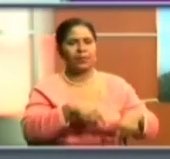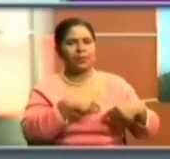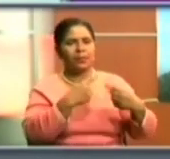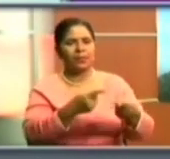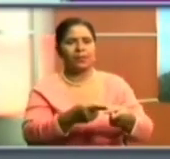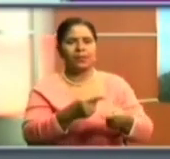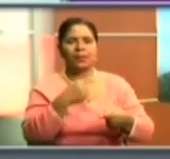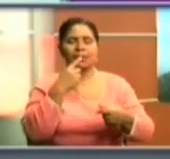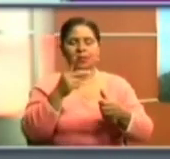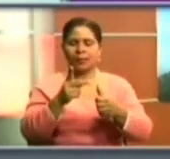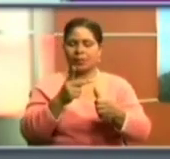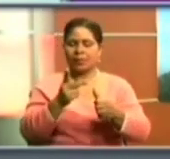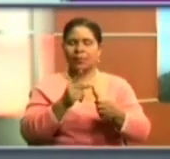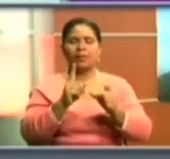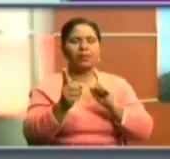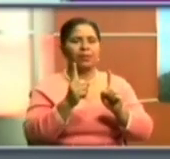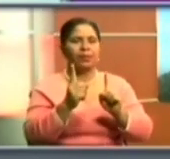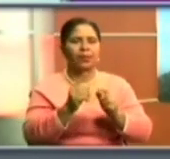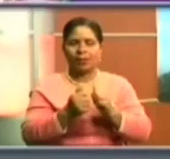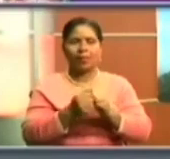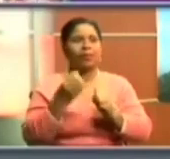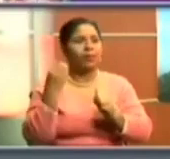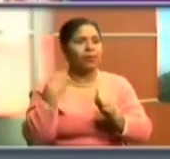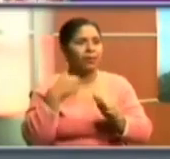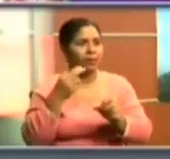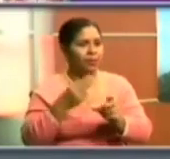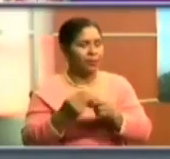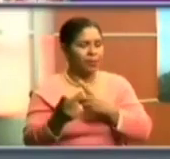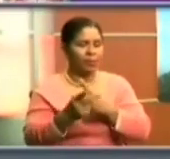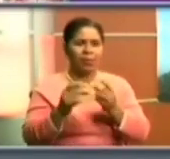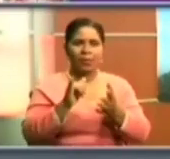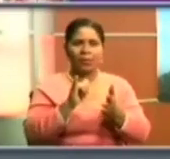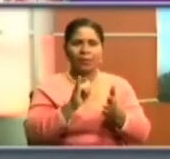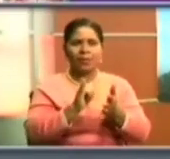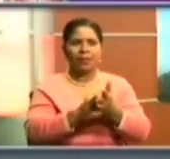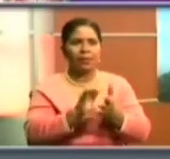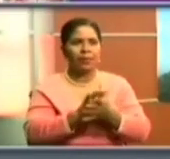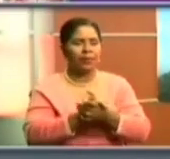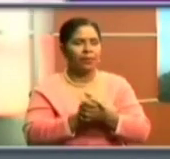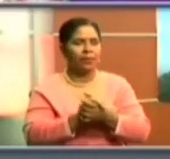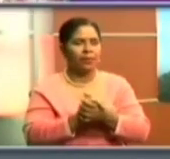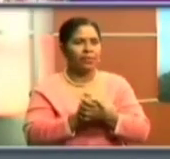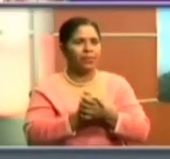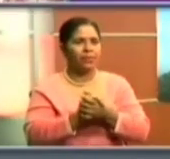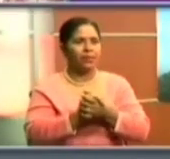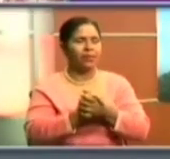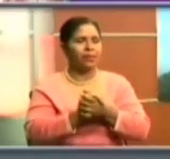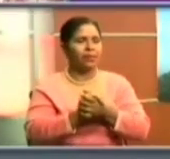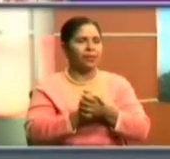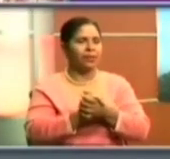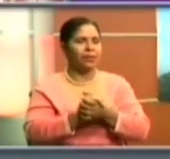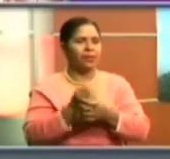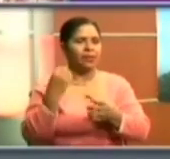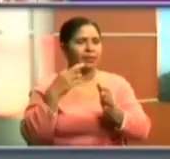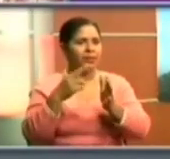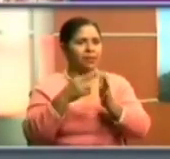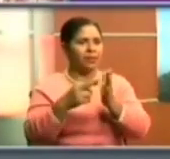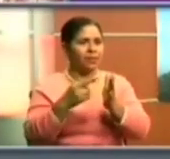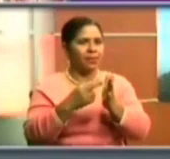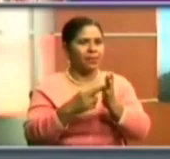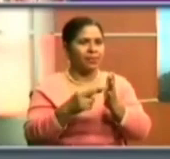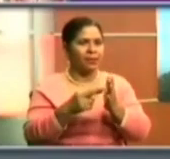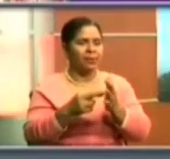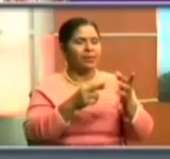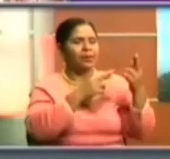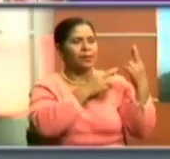porte-parole adjoint Jean-Claude Benjamin. C'est une opération de grande envergure. De ce fait, il y a une présence, il y a un haut responsable